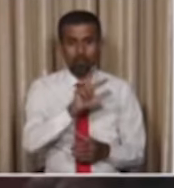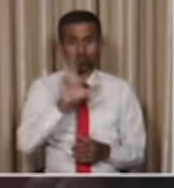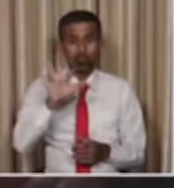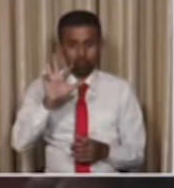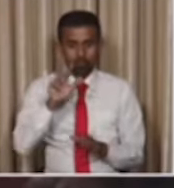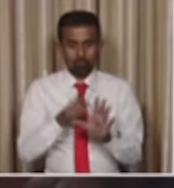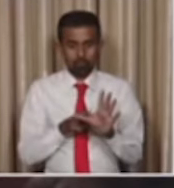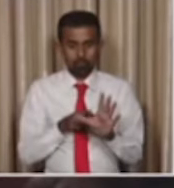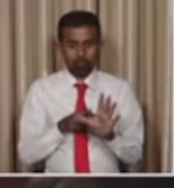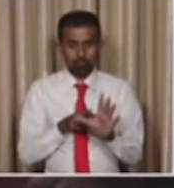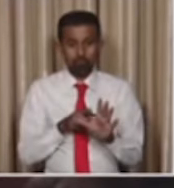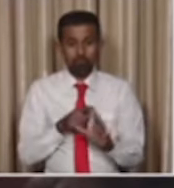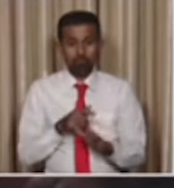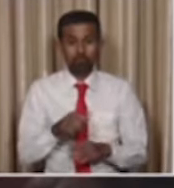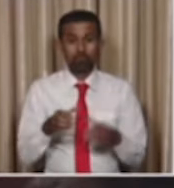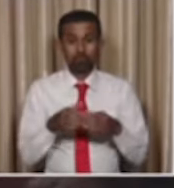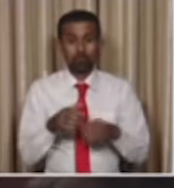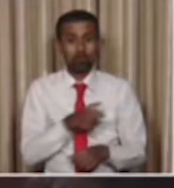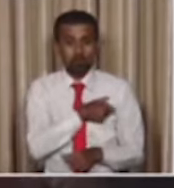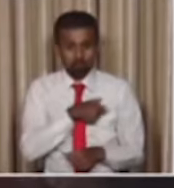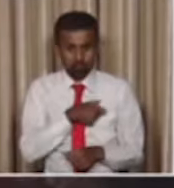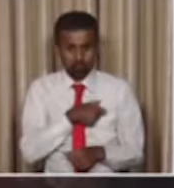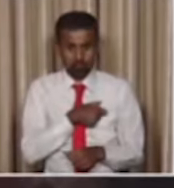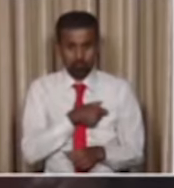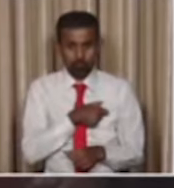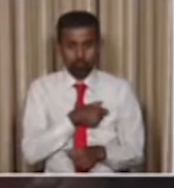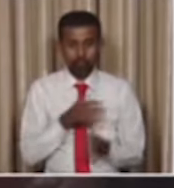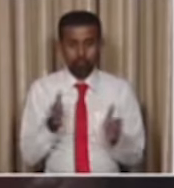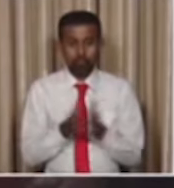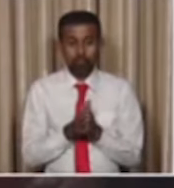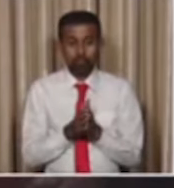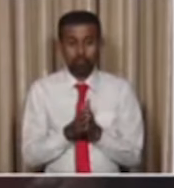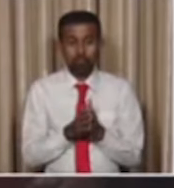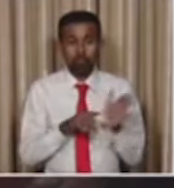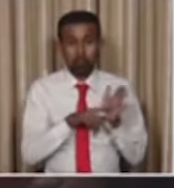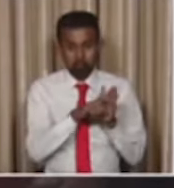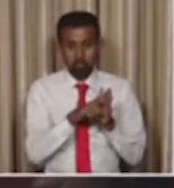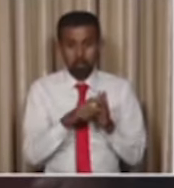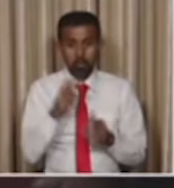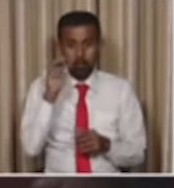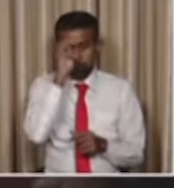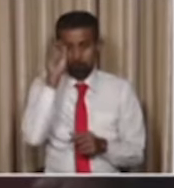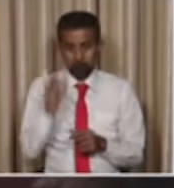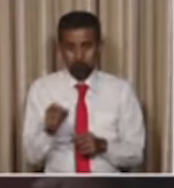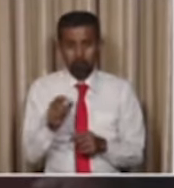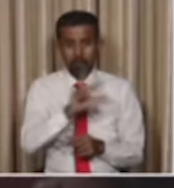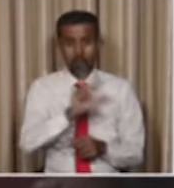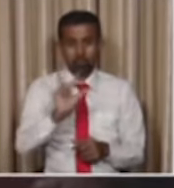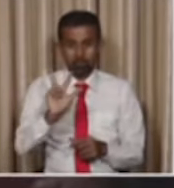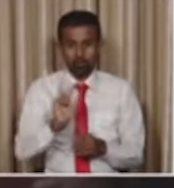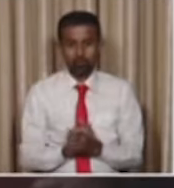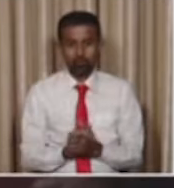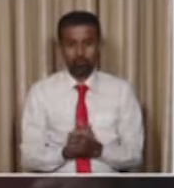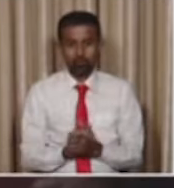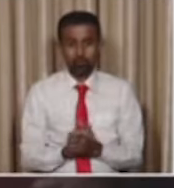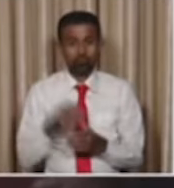89 ගරු සභානායකතුමා ඇතුළු ජ්‍යෙෂ්ඨ රාශියක් ඉන්නවා මෛත්‍රීපාල ජනාධිපතිතුමා හිටු ජනාධිපතිතුමා 88